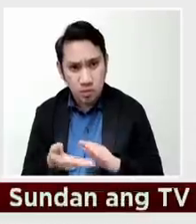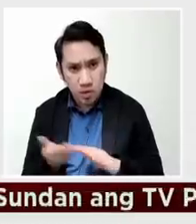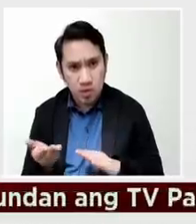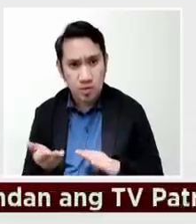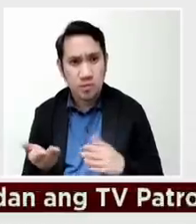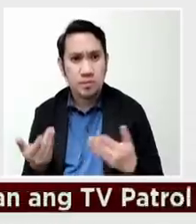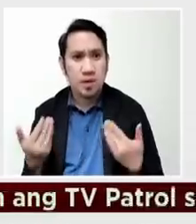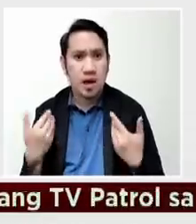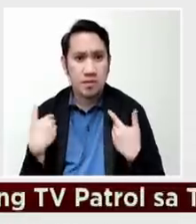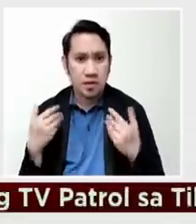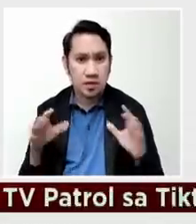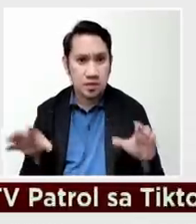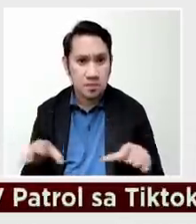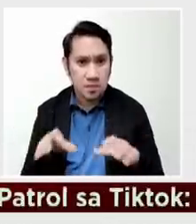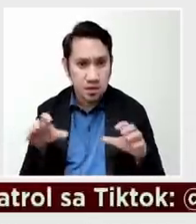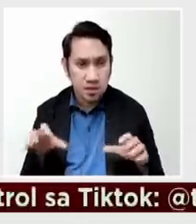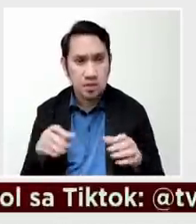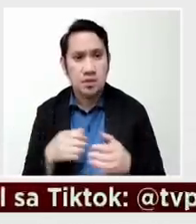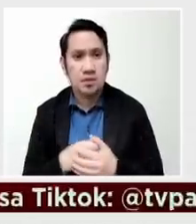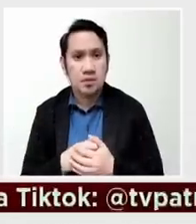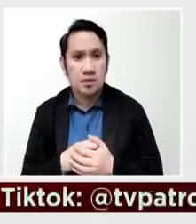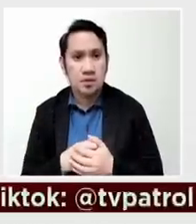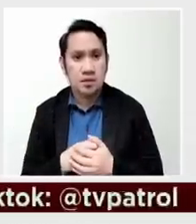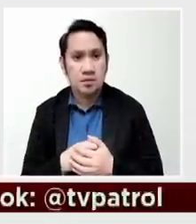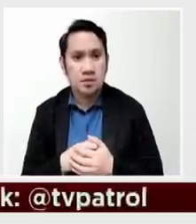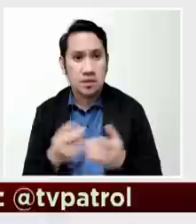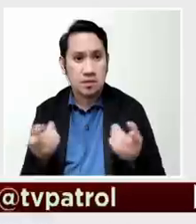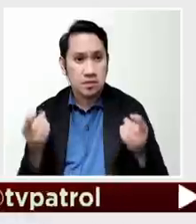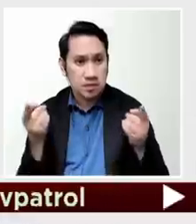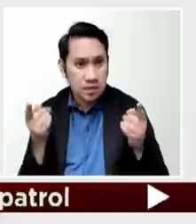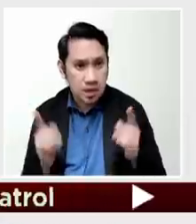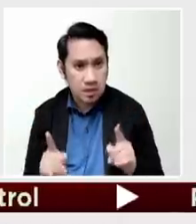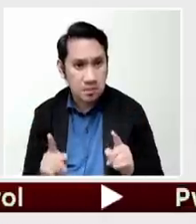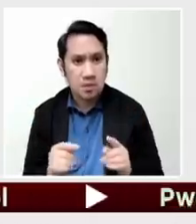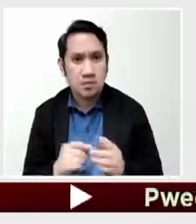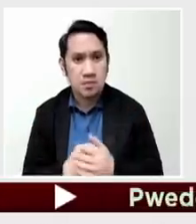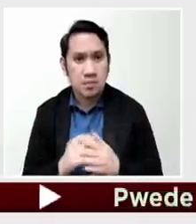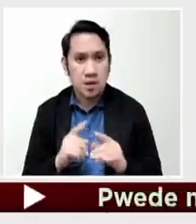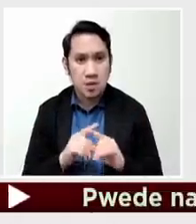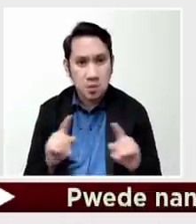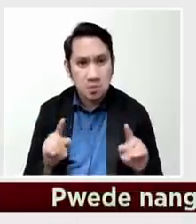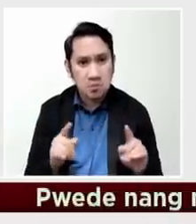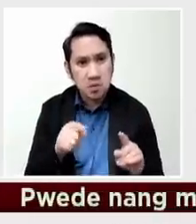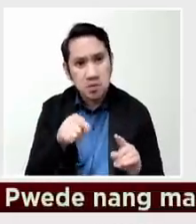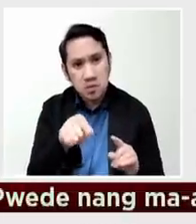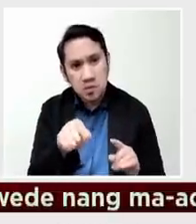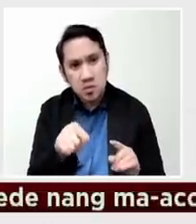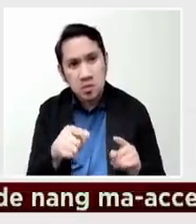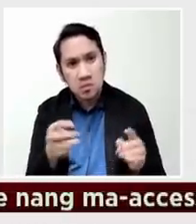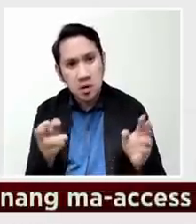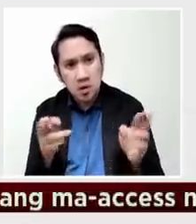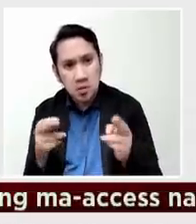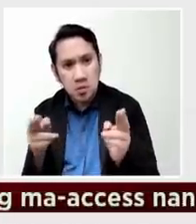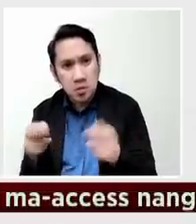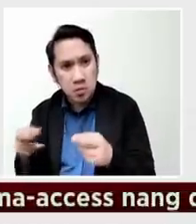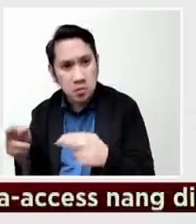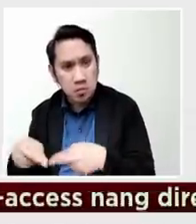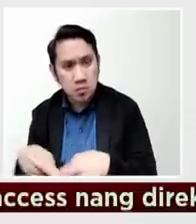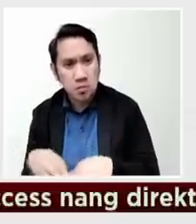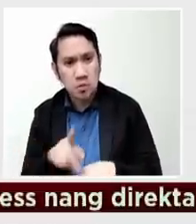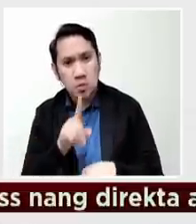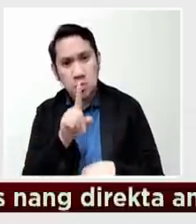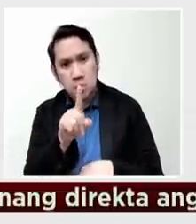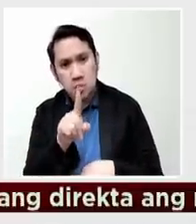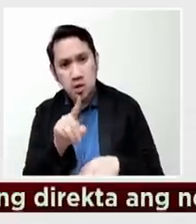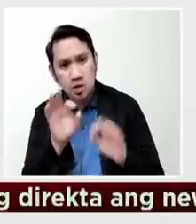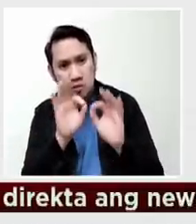may gambling activities na nagaganap. Pero karamihan talaga ng kwarto, one form or one